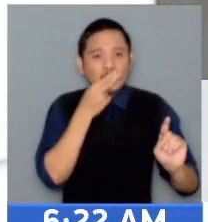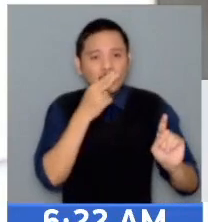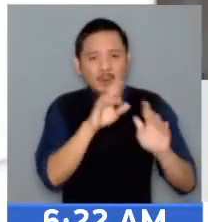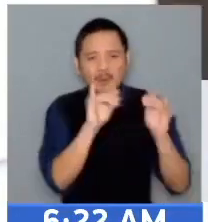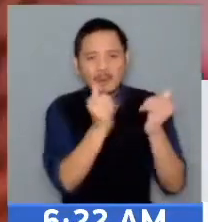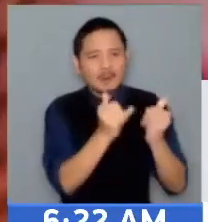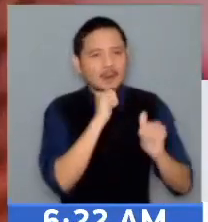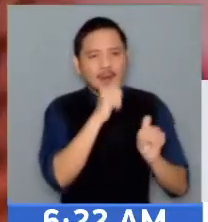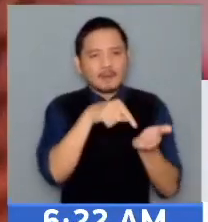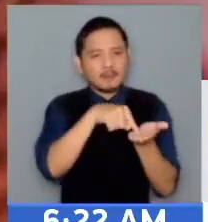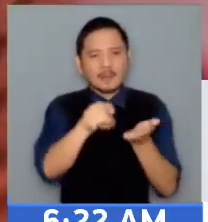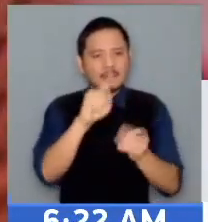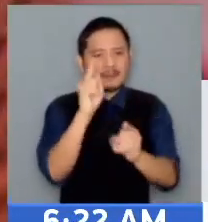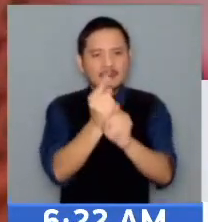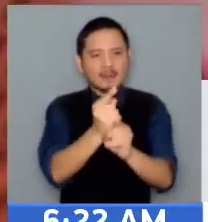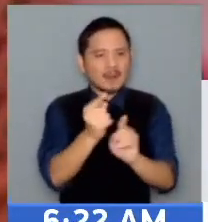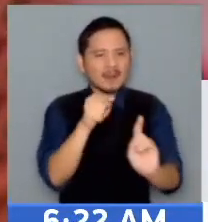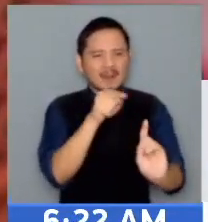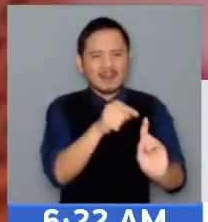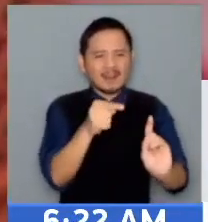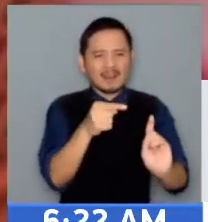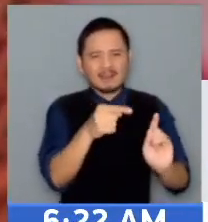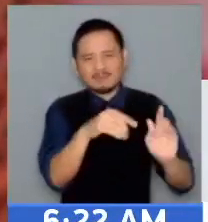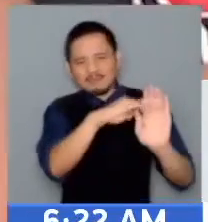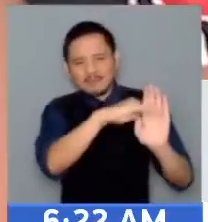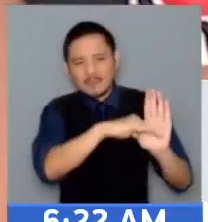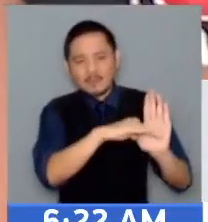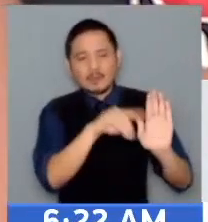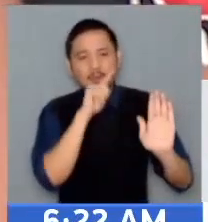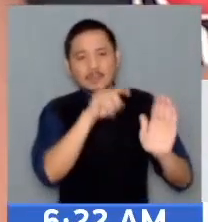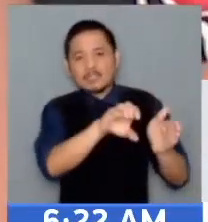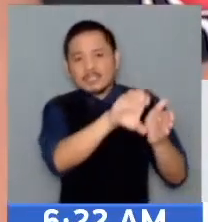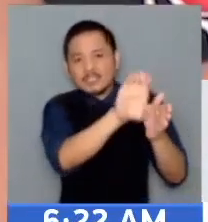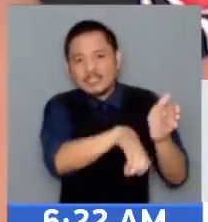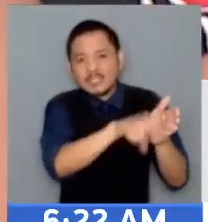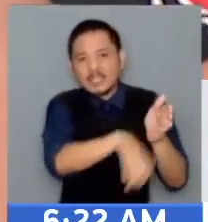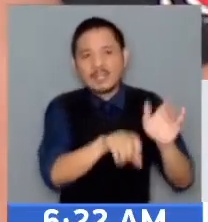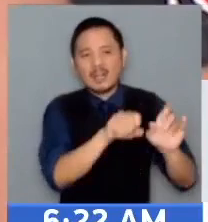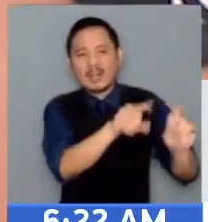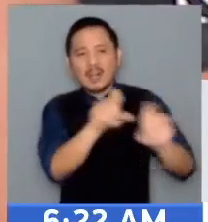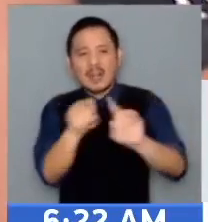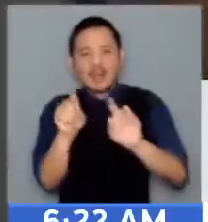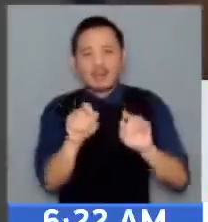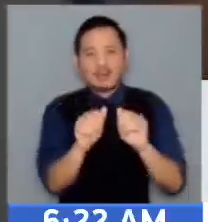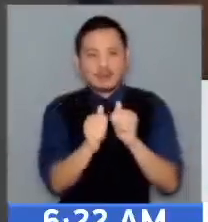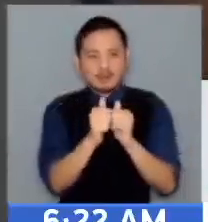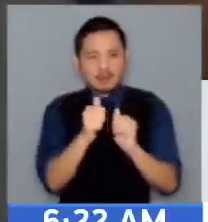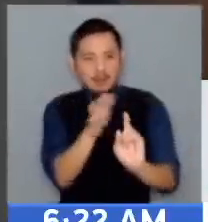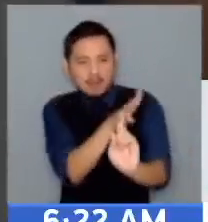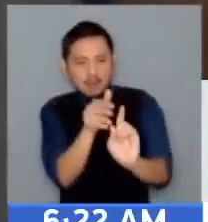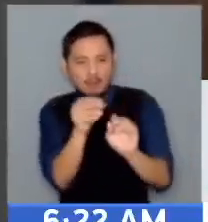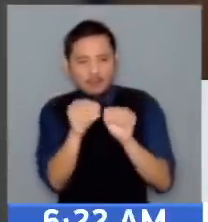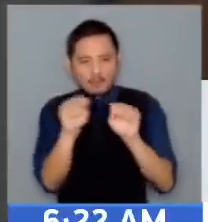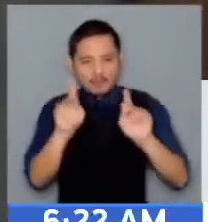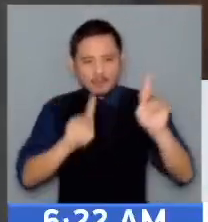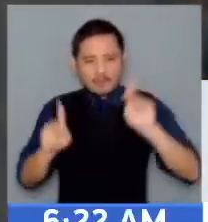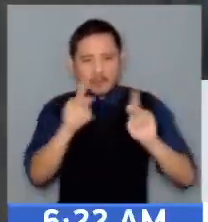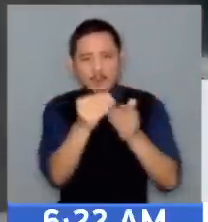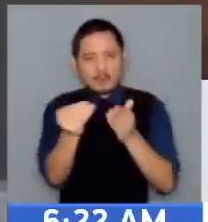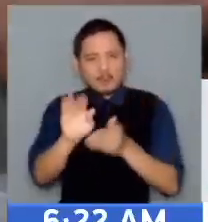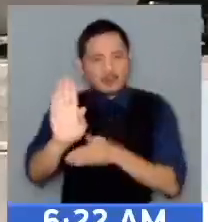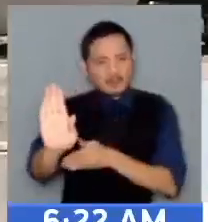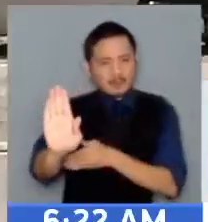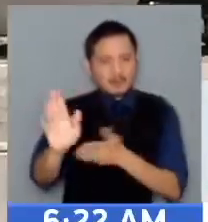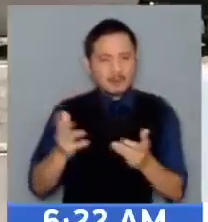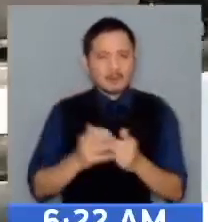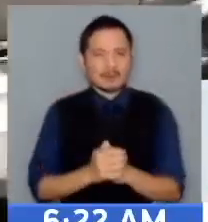kasi ito ng mura kaya mas nakakaakit sa mga naninigarilyo. Sa ilalim ng iyahaing panukala, bibigyang